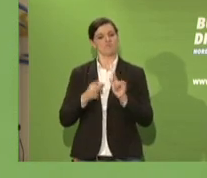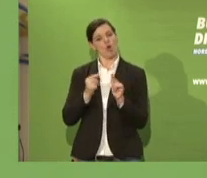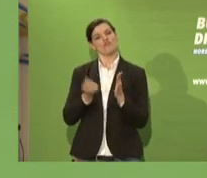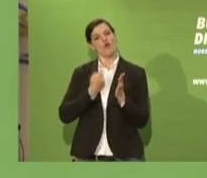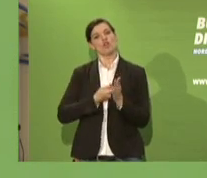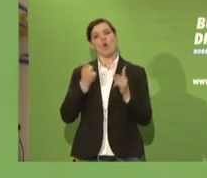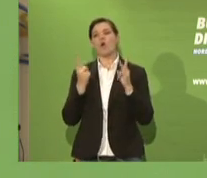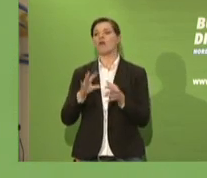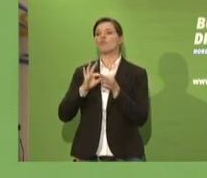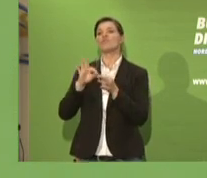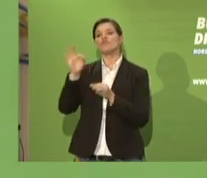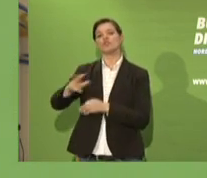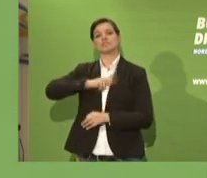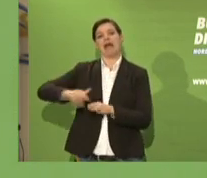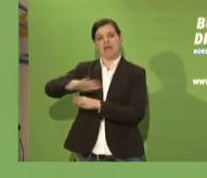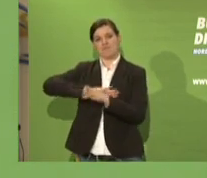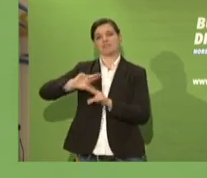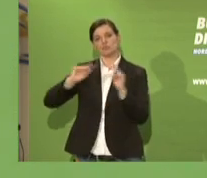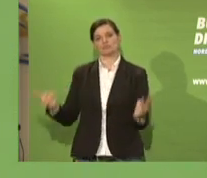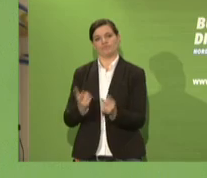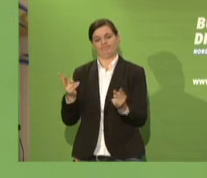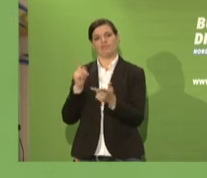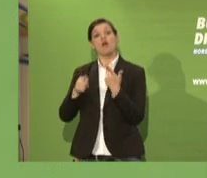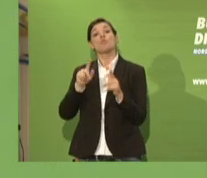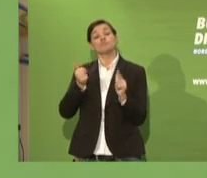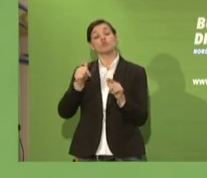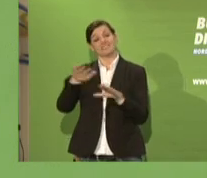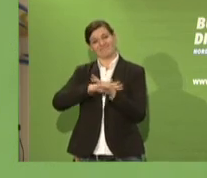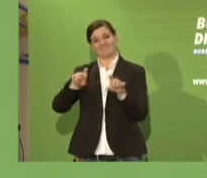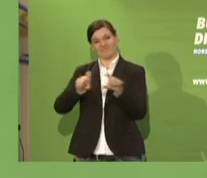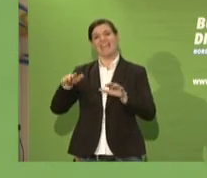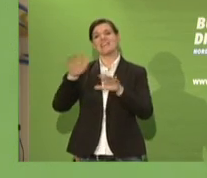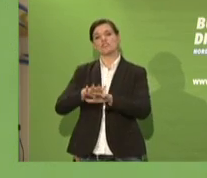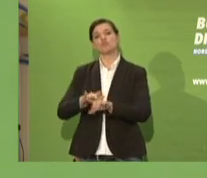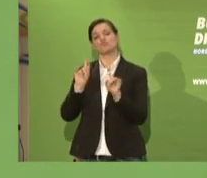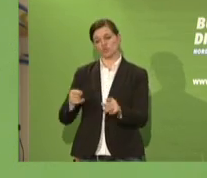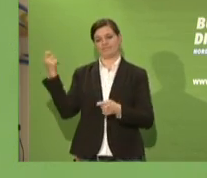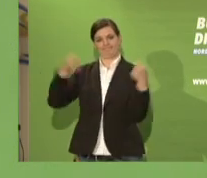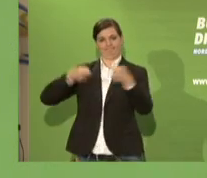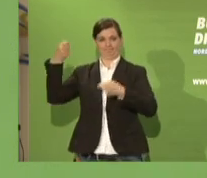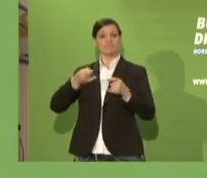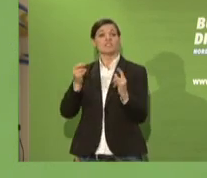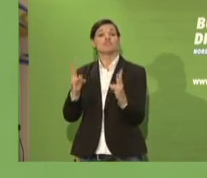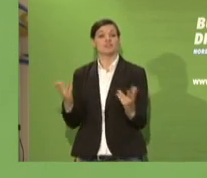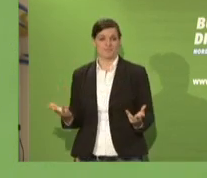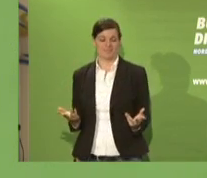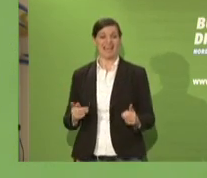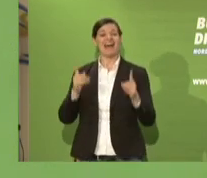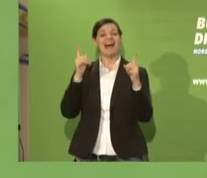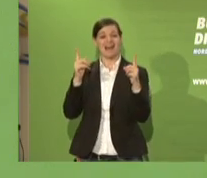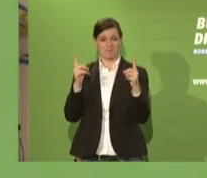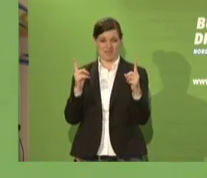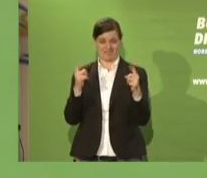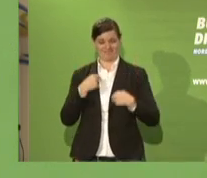im sozialen Bereich insbesondere und bei der Infrastruktur auch gegenfinanzieren müssen. Richtig. Aber ich